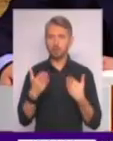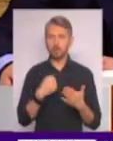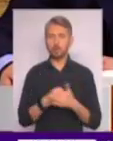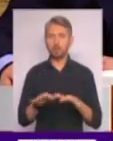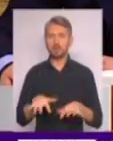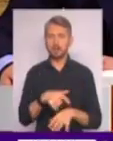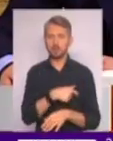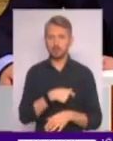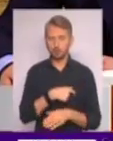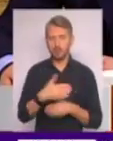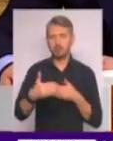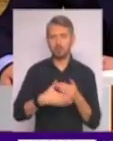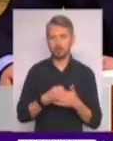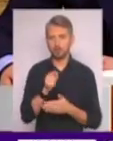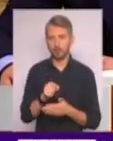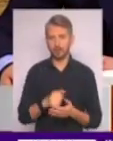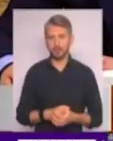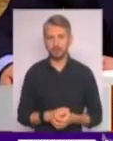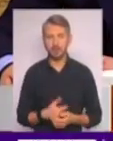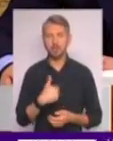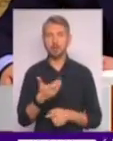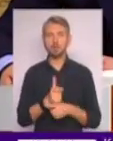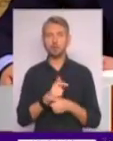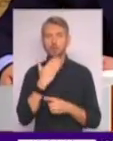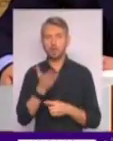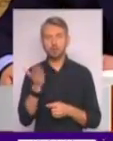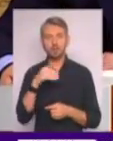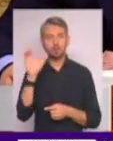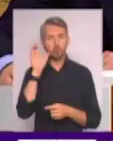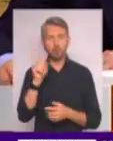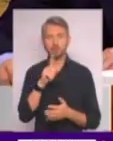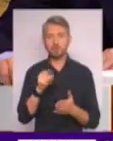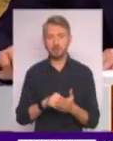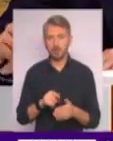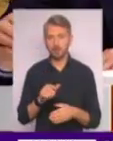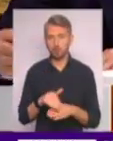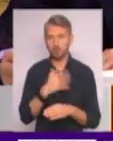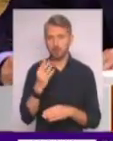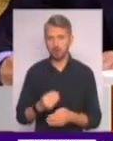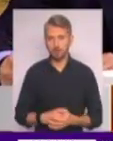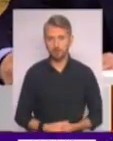місця. Місцевих, ближчих до них депутатів. Я вам дуже дякую. Давайте швиденько послухаємо запитання. Добрий день.